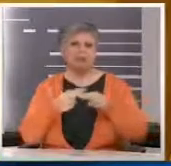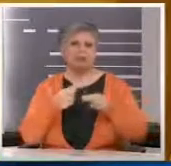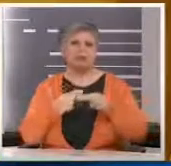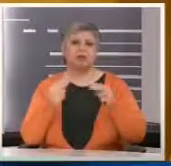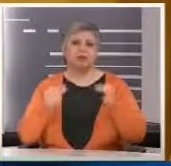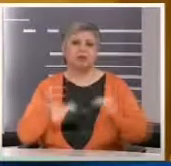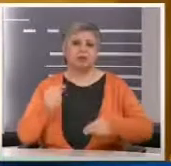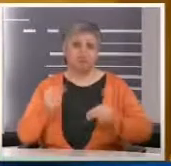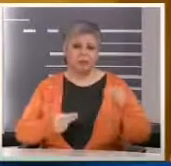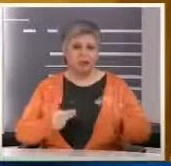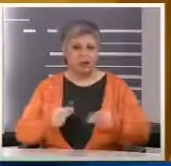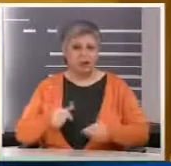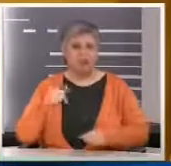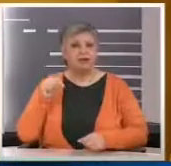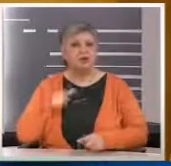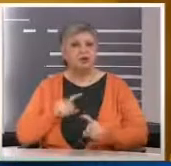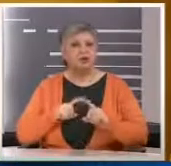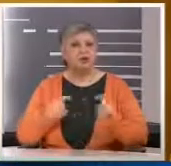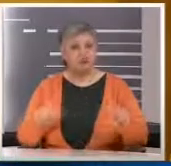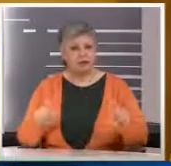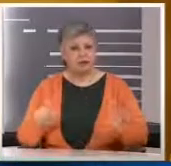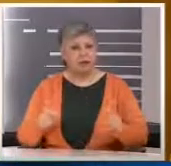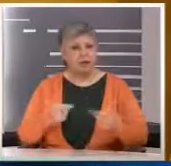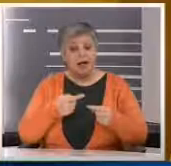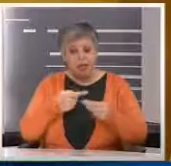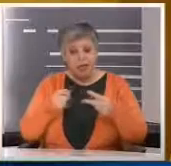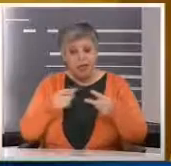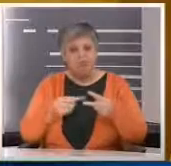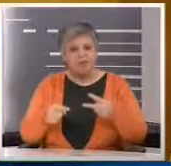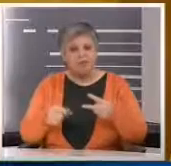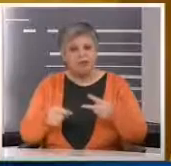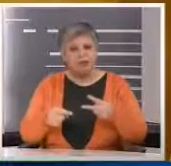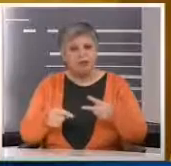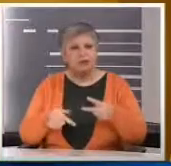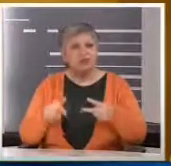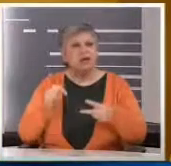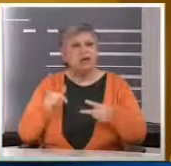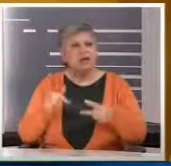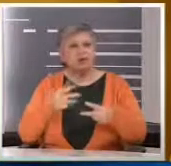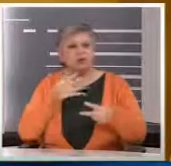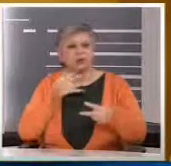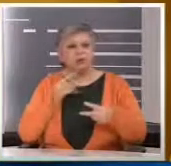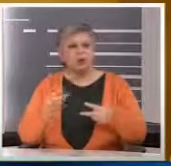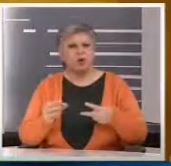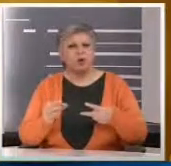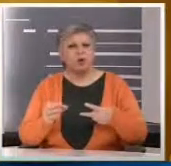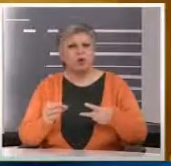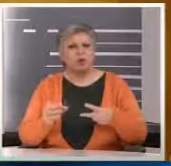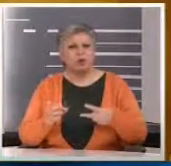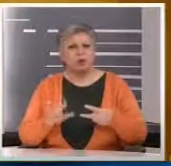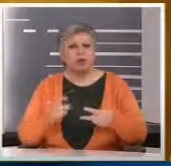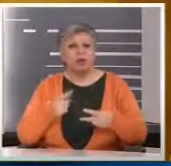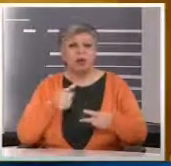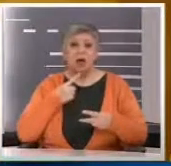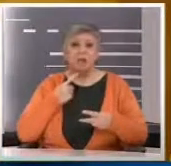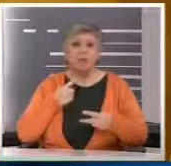μπροστά μας και θα μιλήσω γι' αυτό, είναι αυτή η διαφορά. Και γιατί είναι αυτή η διαφορά, για να ανοίξουμε λίγο όλη τη